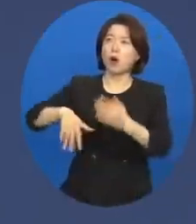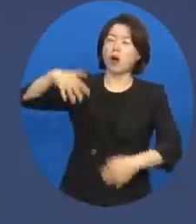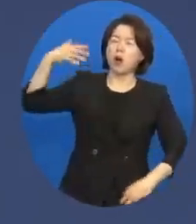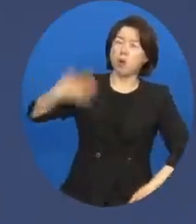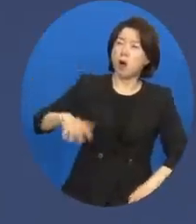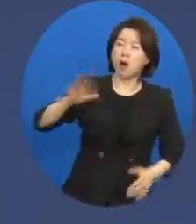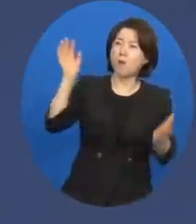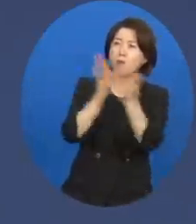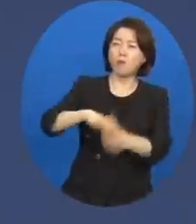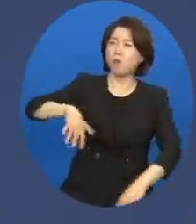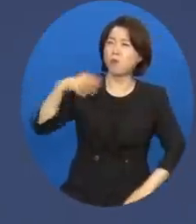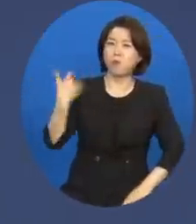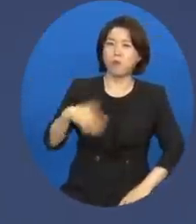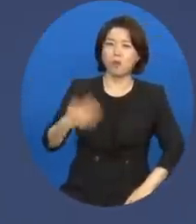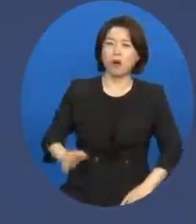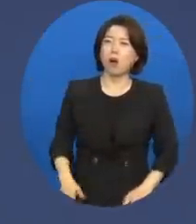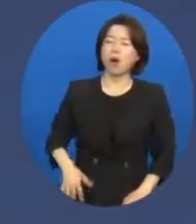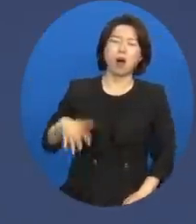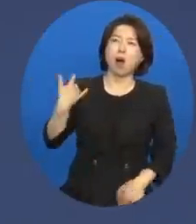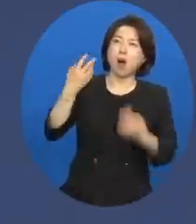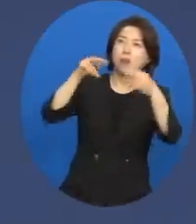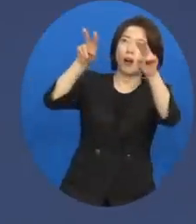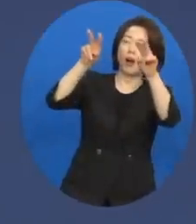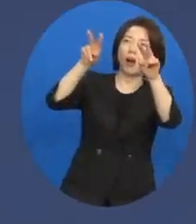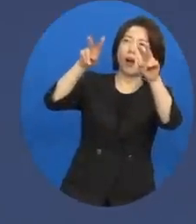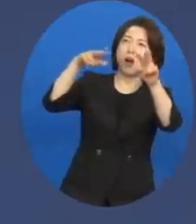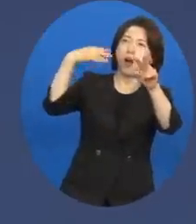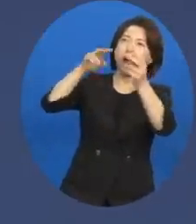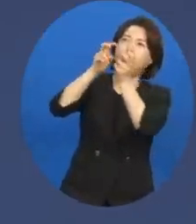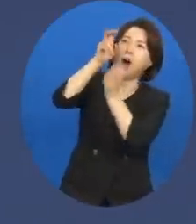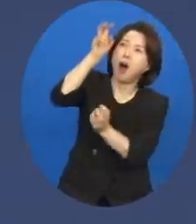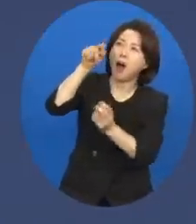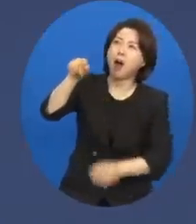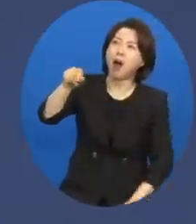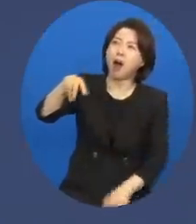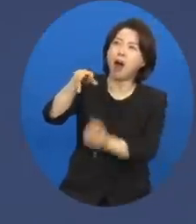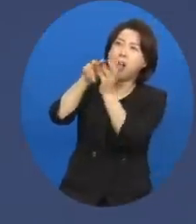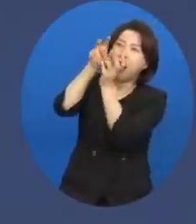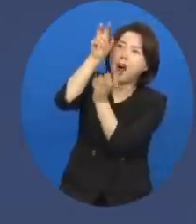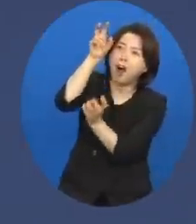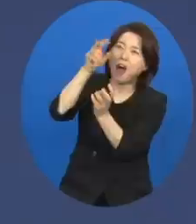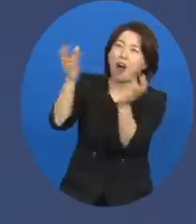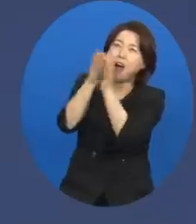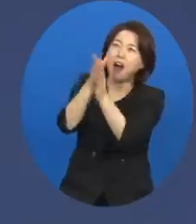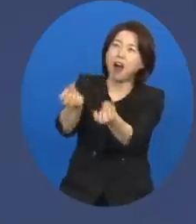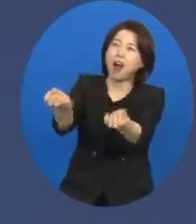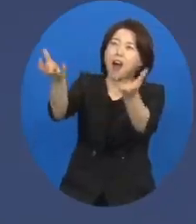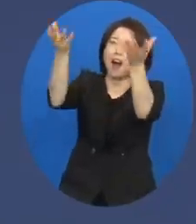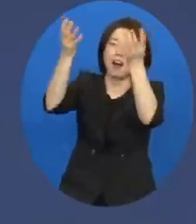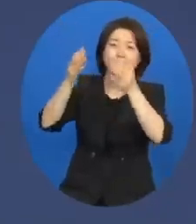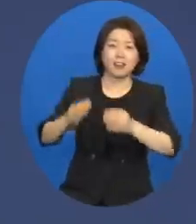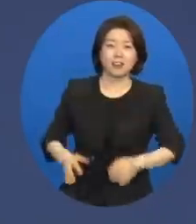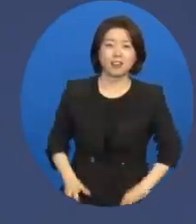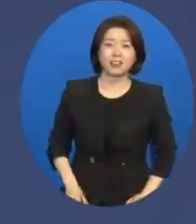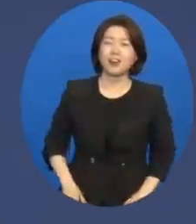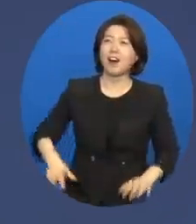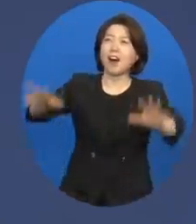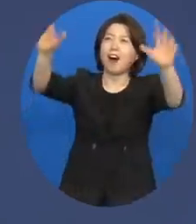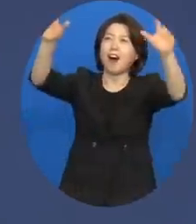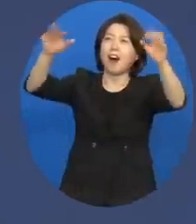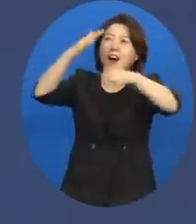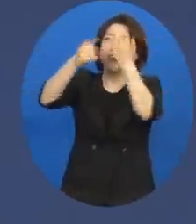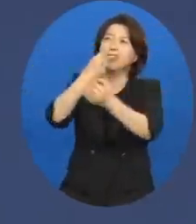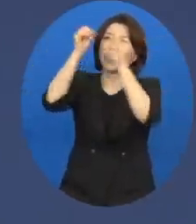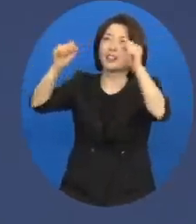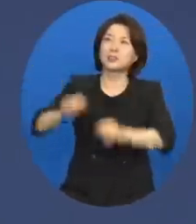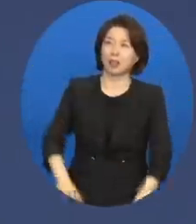우와! 전국 굉장! 우와! 이야! 할렐루야! 우와! 하나님 사랑했습니다. 아,